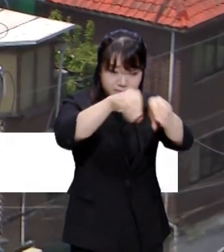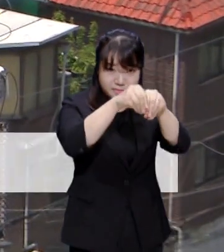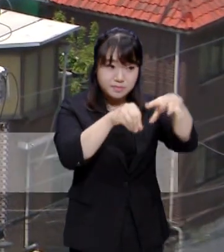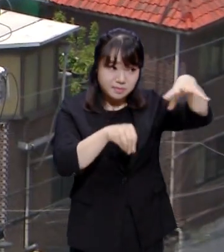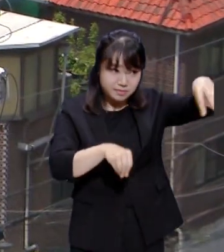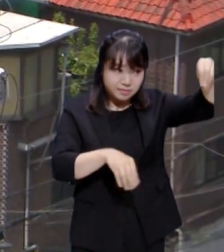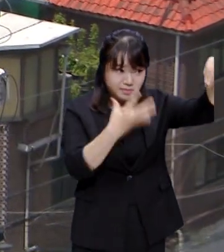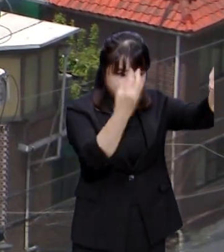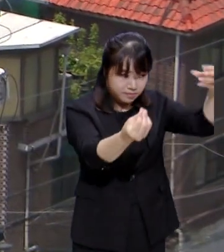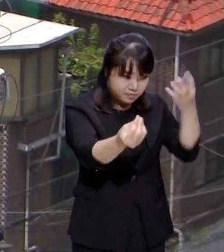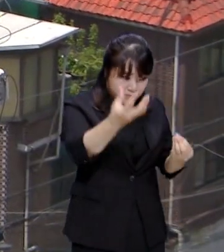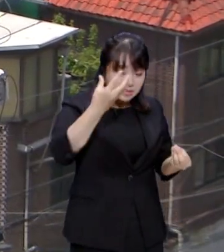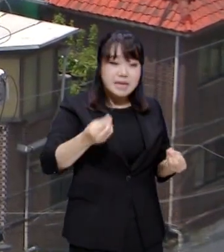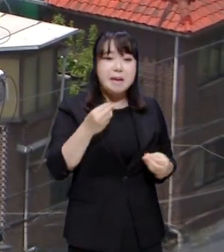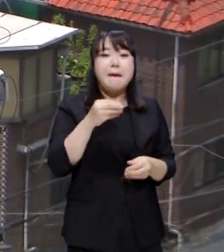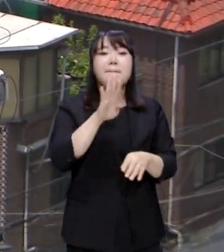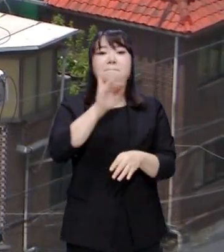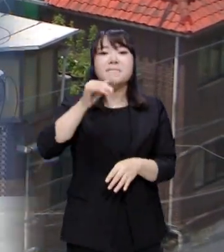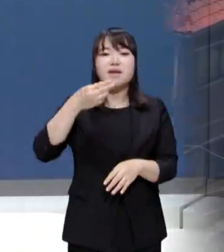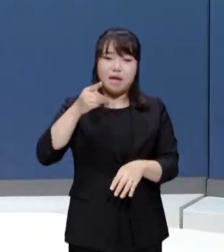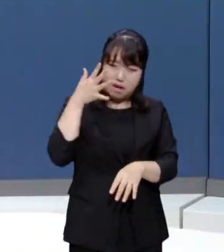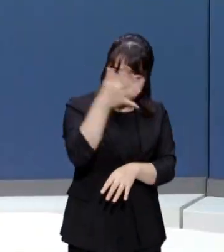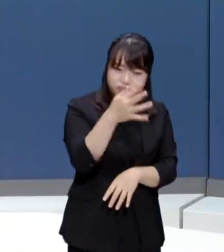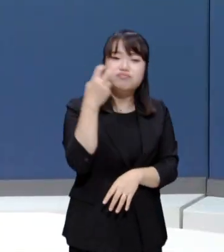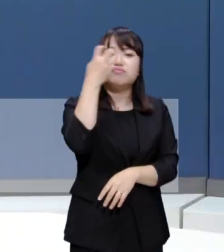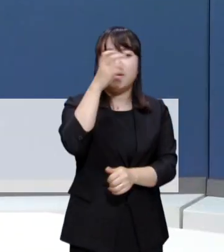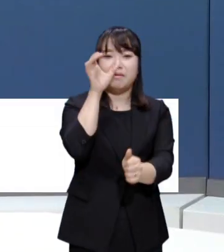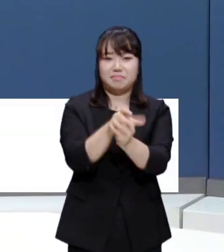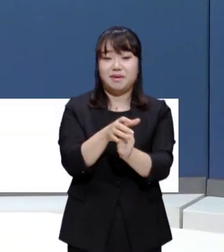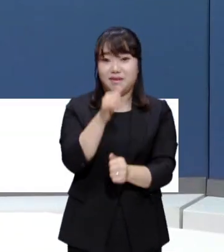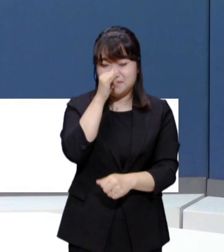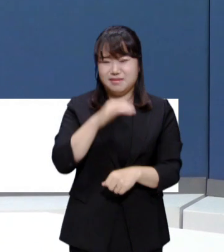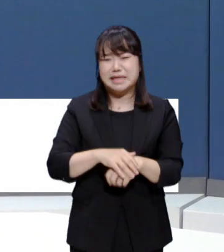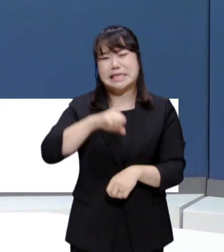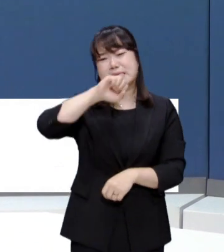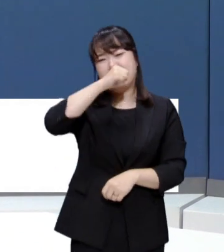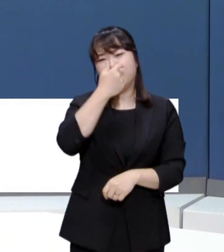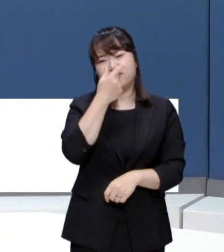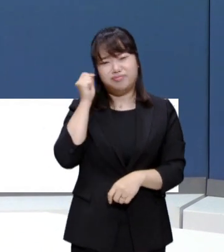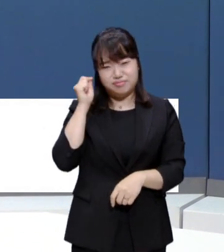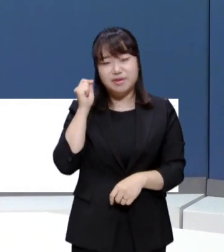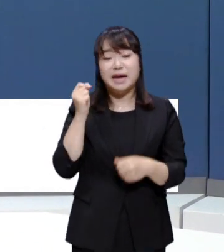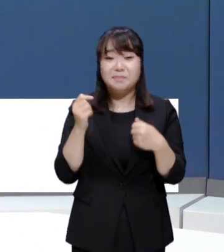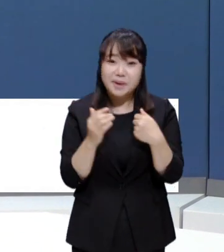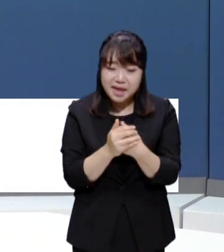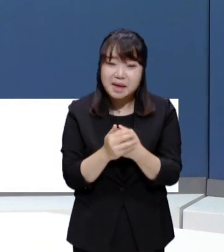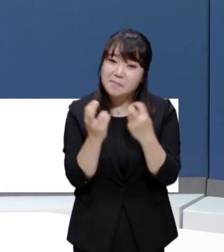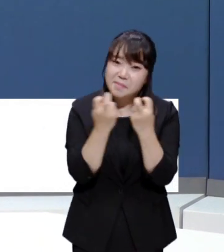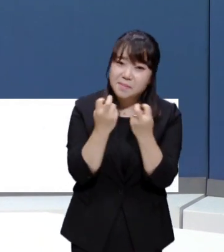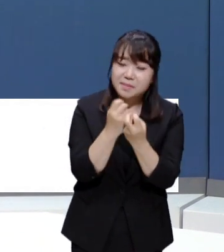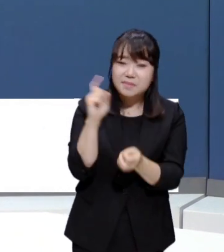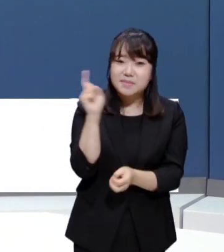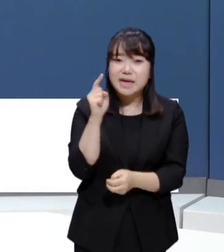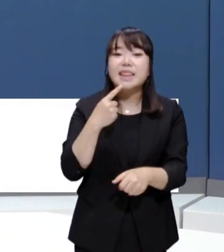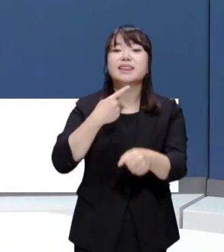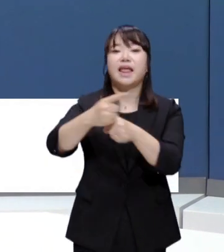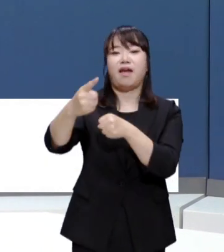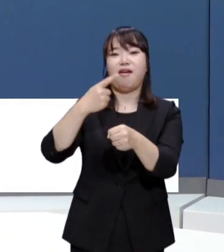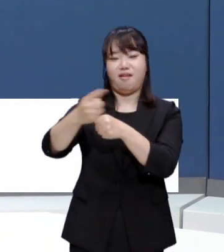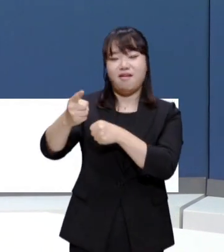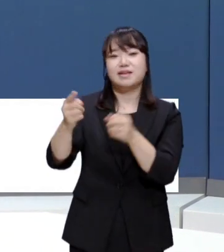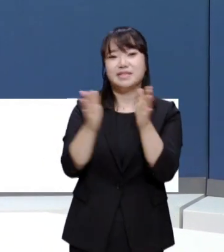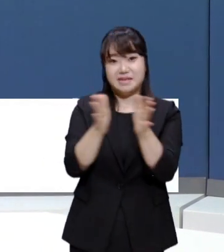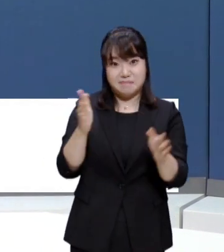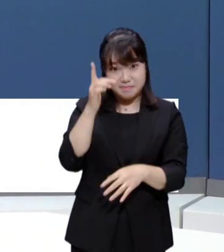빌라 관리 사무소를 만드는 겁니다. 그래서 예산도 많이 부족하고 그래서 일단은 가장 먼저 이제 내년부터 할